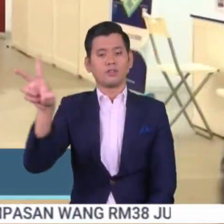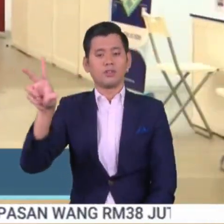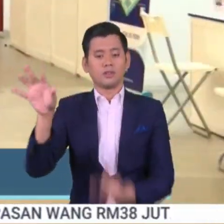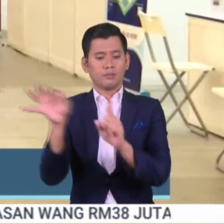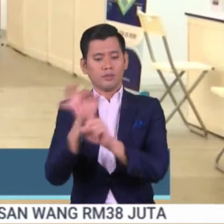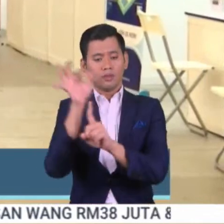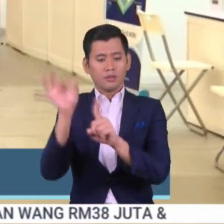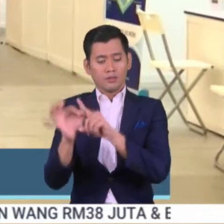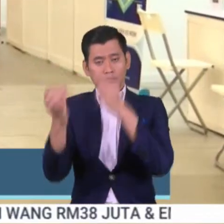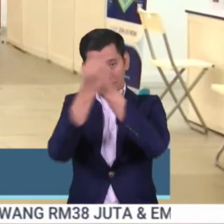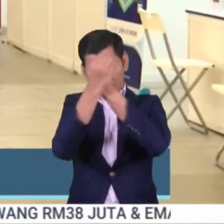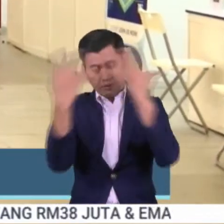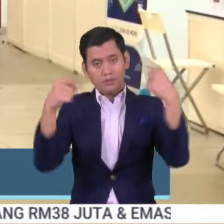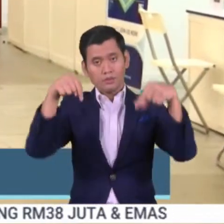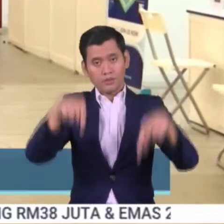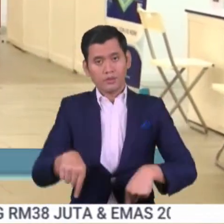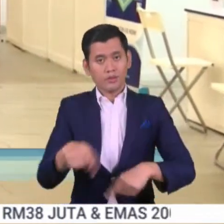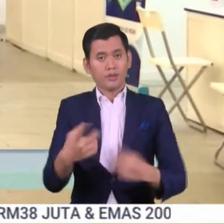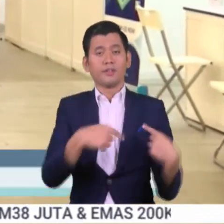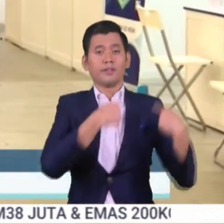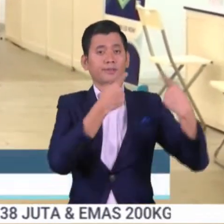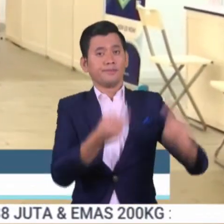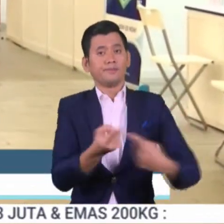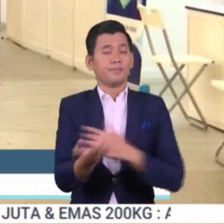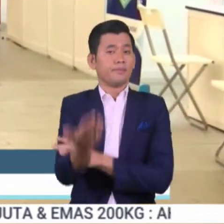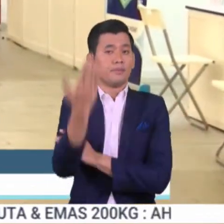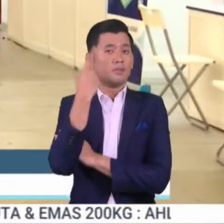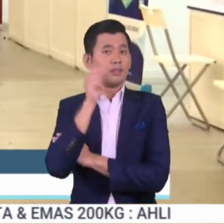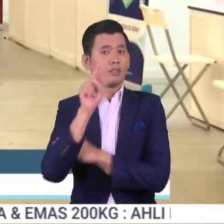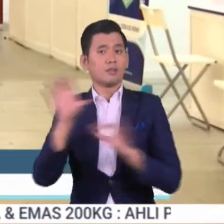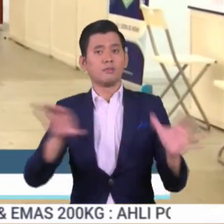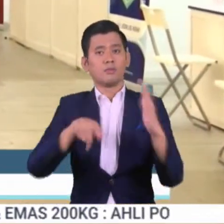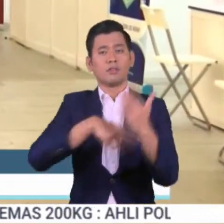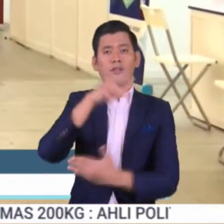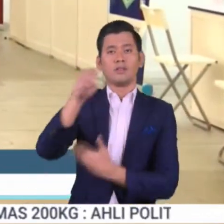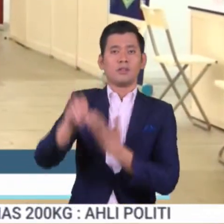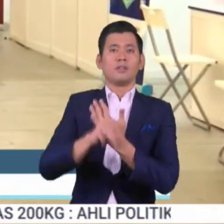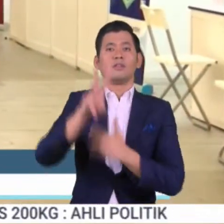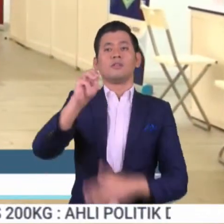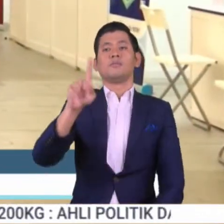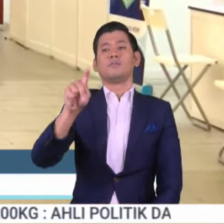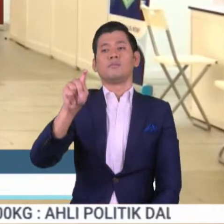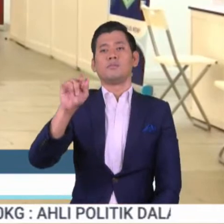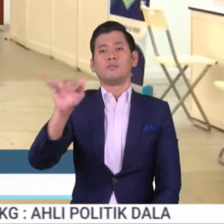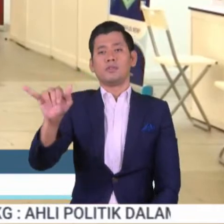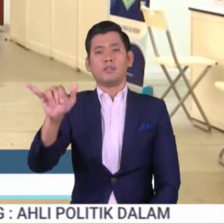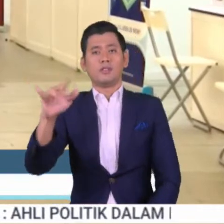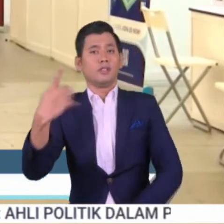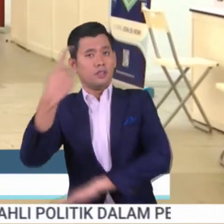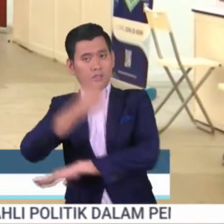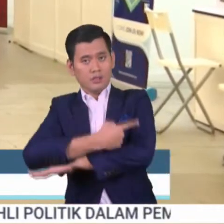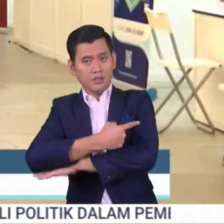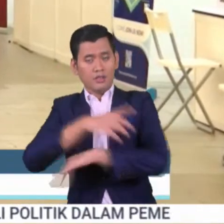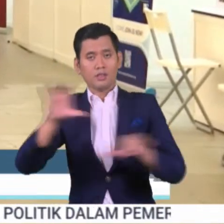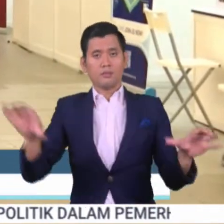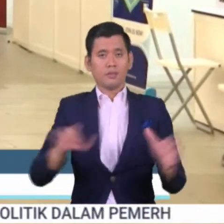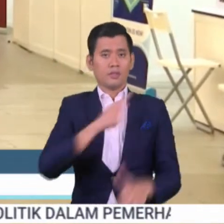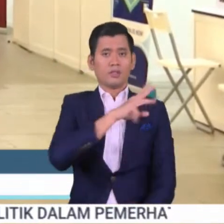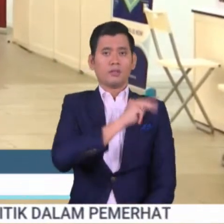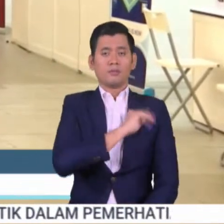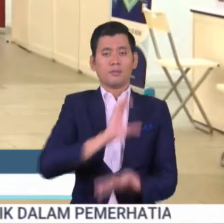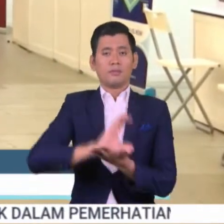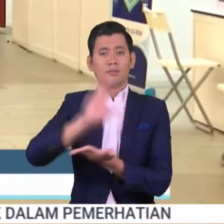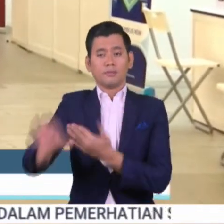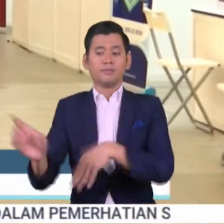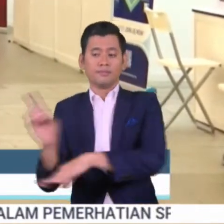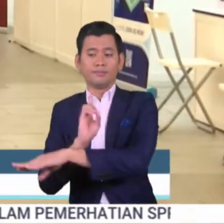Dan untuk makluman, di sini sejak pagi tadi berlangsungnya program MITI Day 2023 anjuran Kementerian Pelaburan,